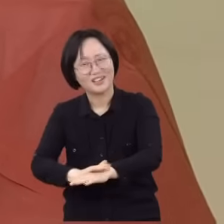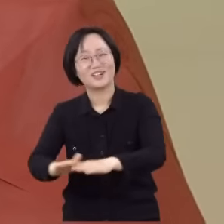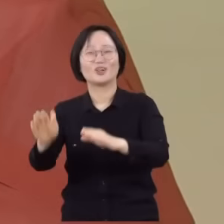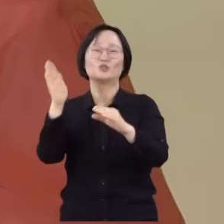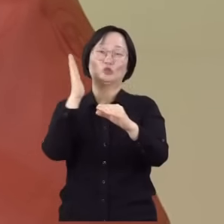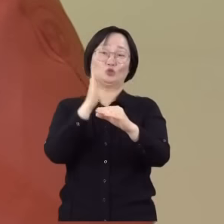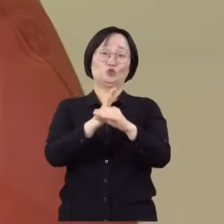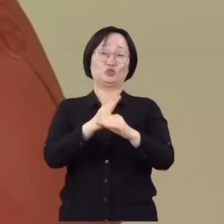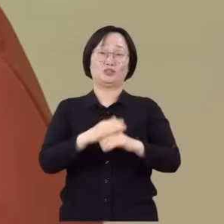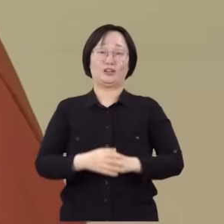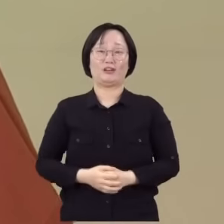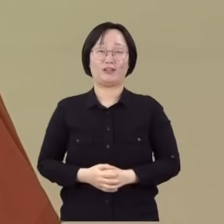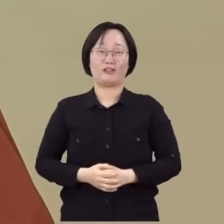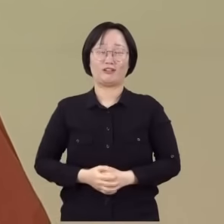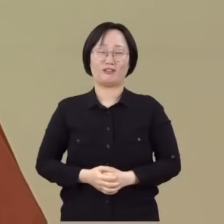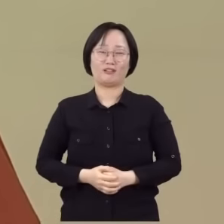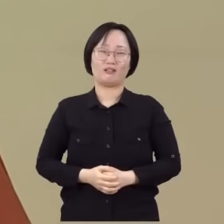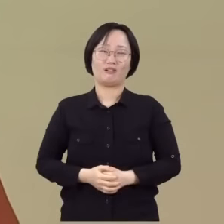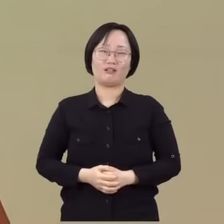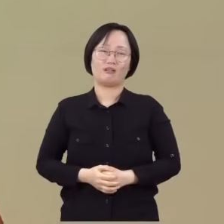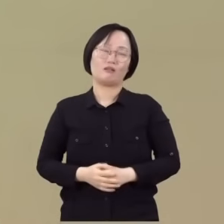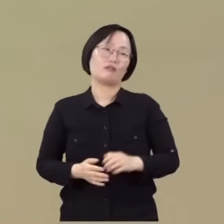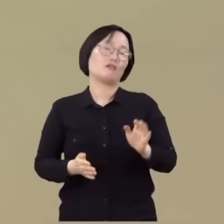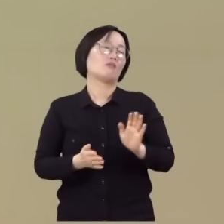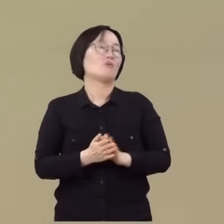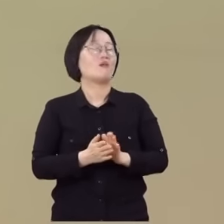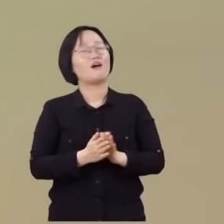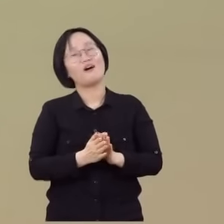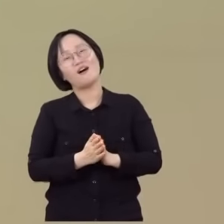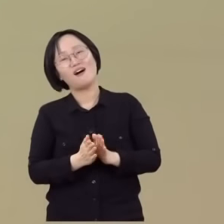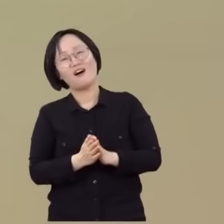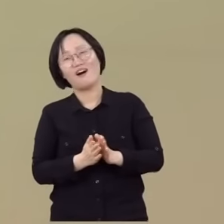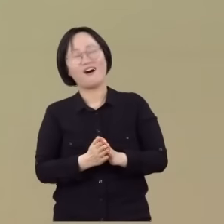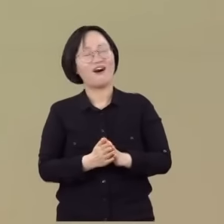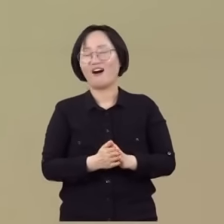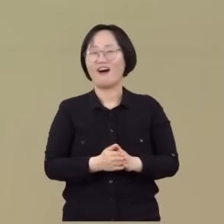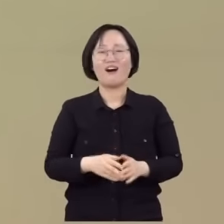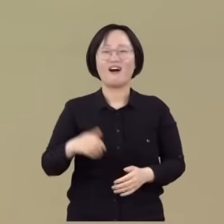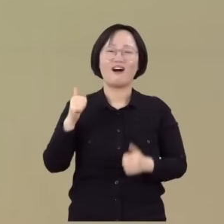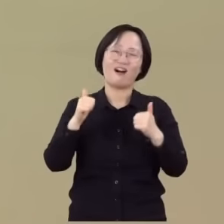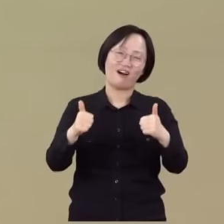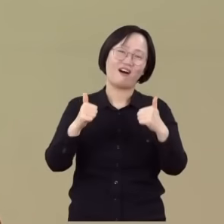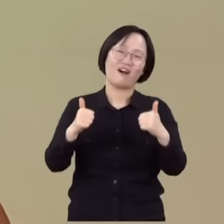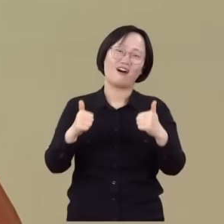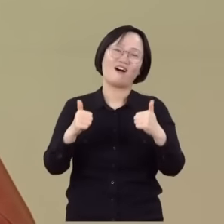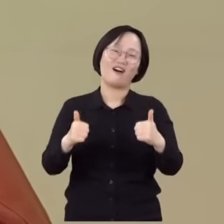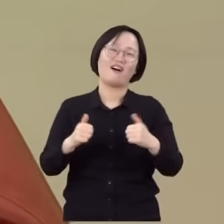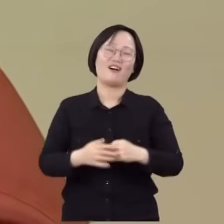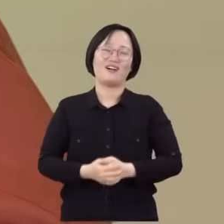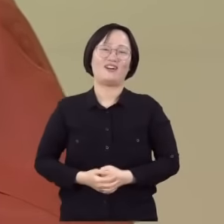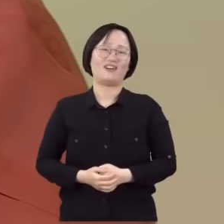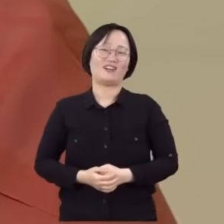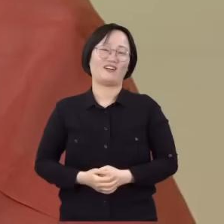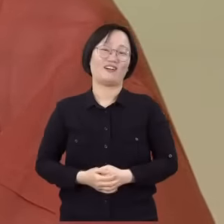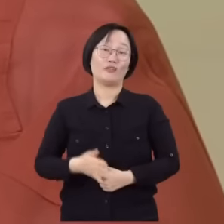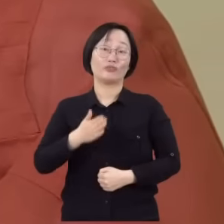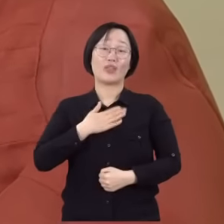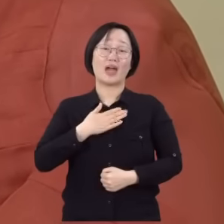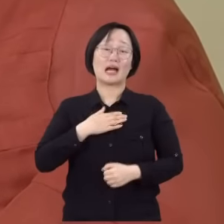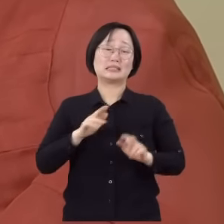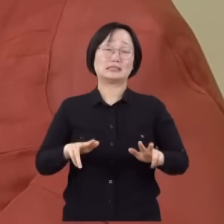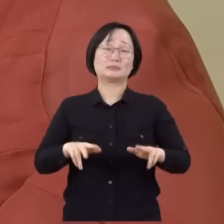정말 놀라운 일이 아닐 수 없습니다 제가이 소나무를 진행한지 이제